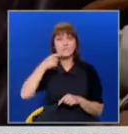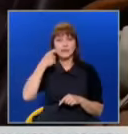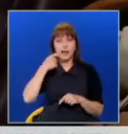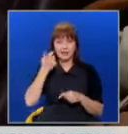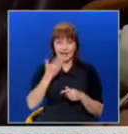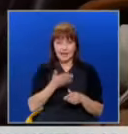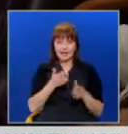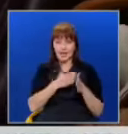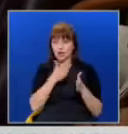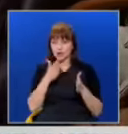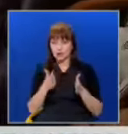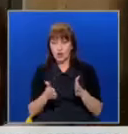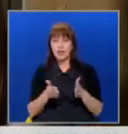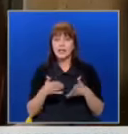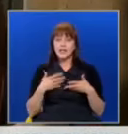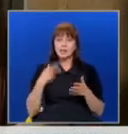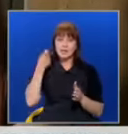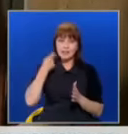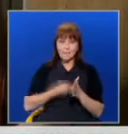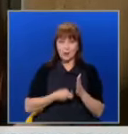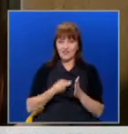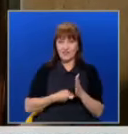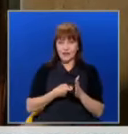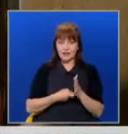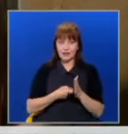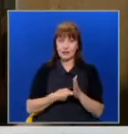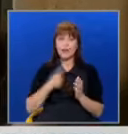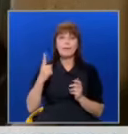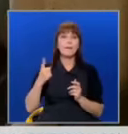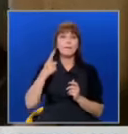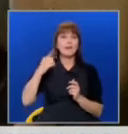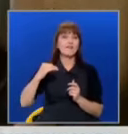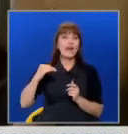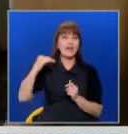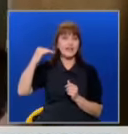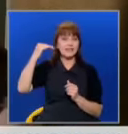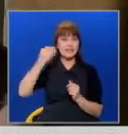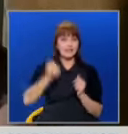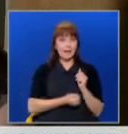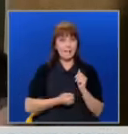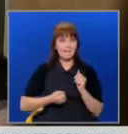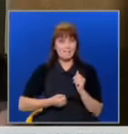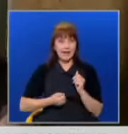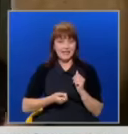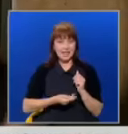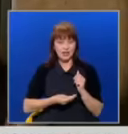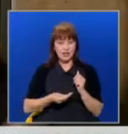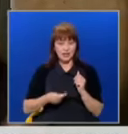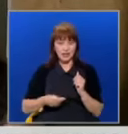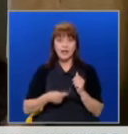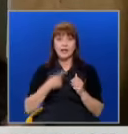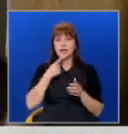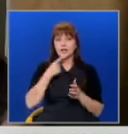служител. Поискахме да бъде потвърдена присъдата на първоинстанционния Пазарджишки окръжен съд и бъде потвърдено